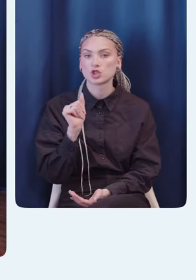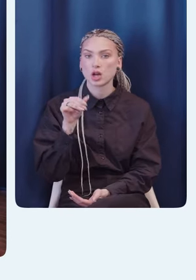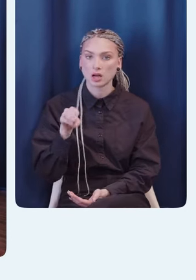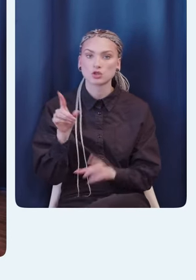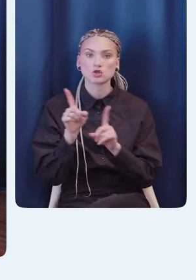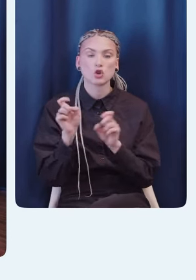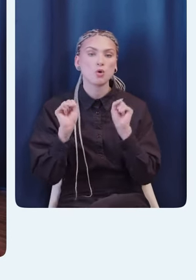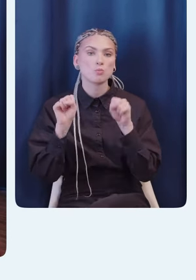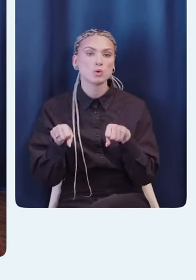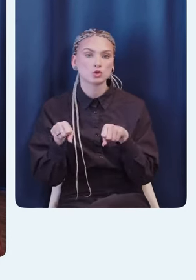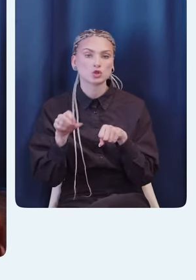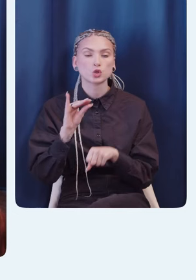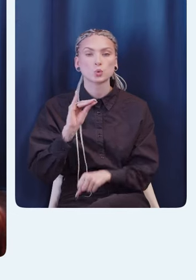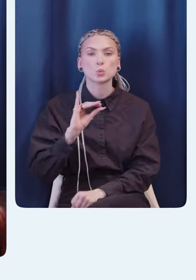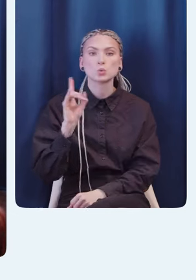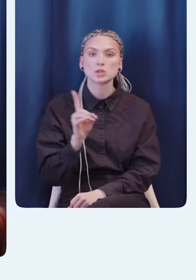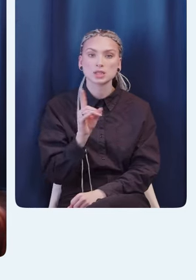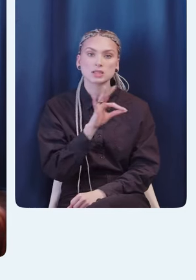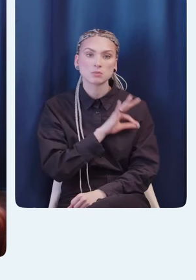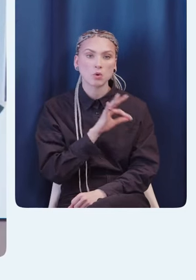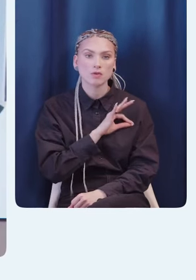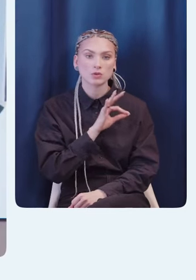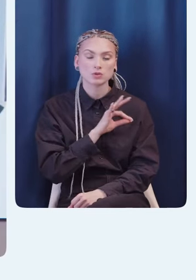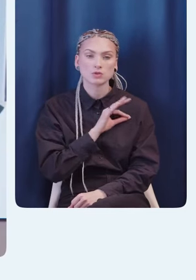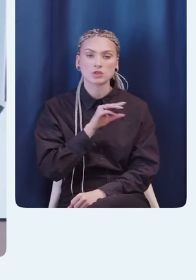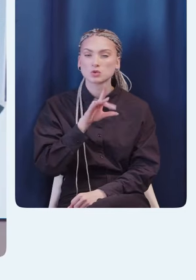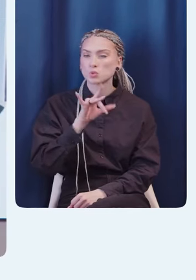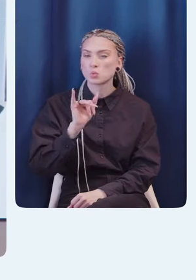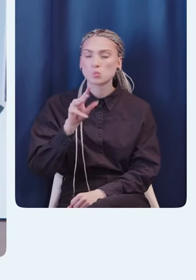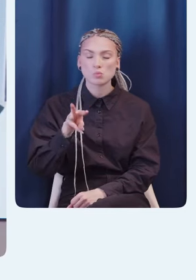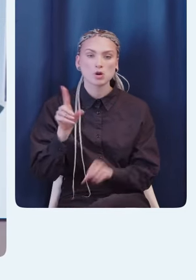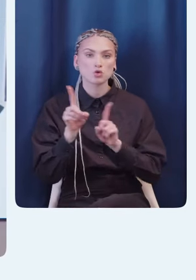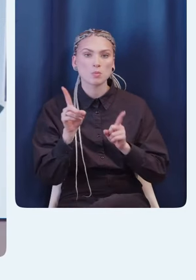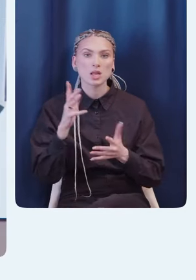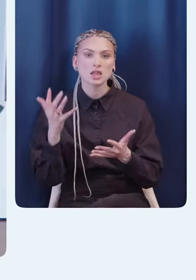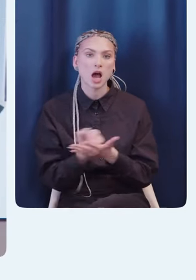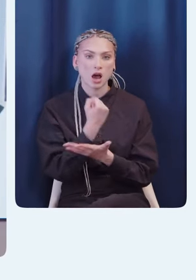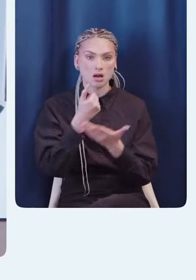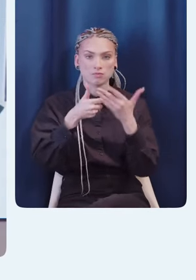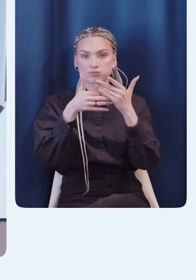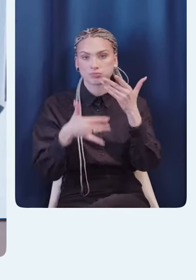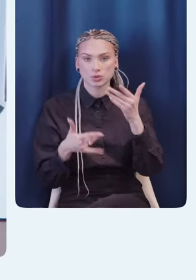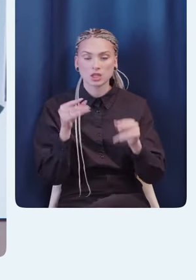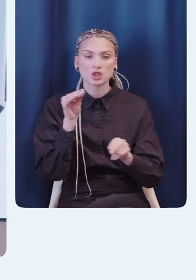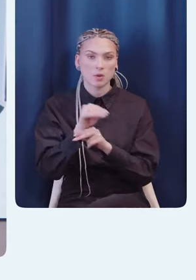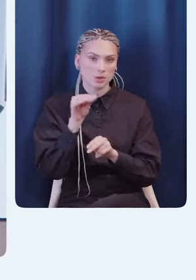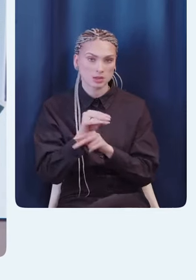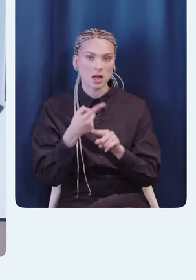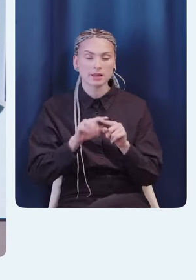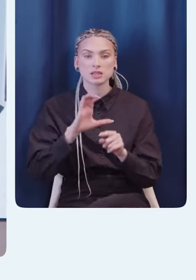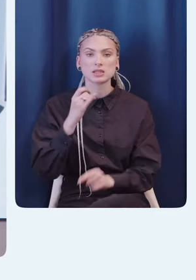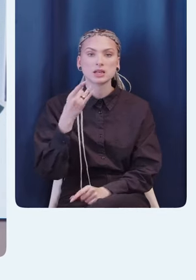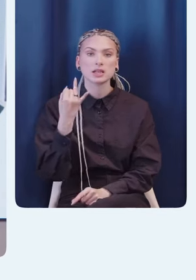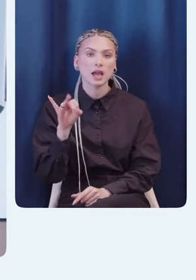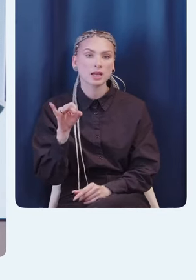что можно use использовать unmerge 3 в true, чтобы находить детей. Это, наверное, Сергей,